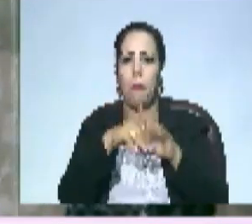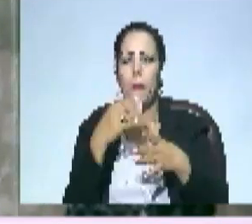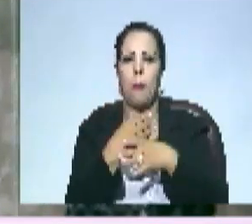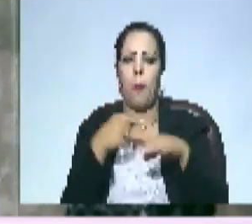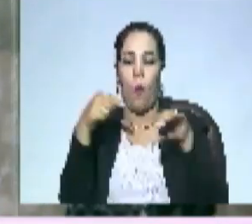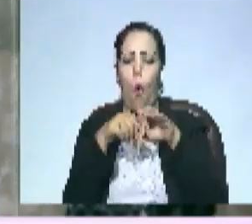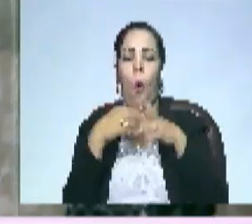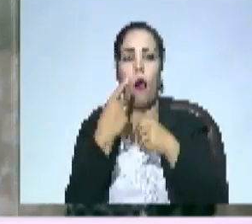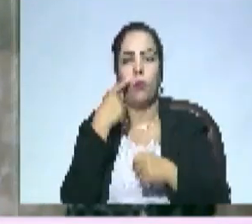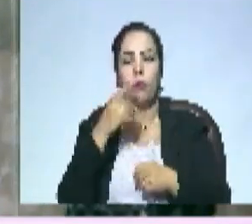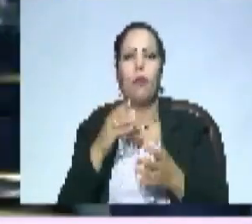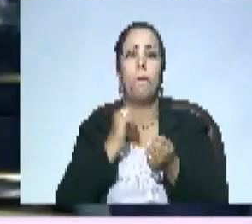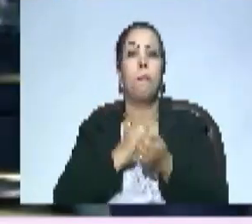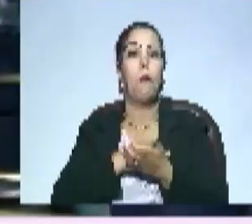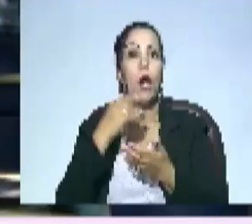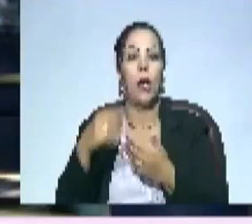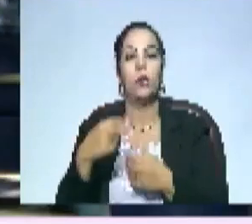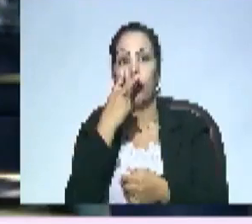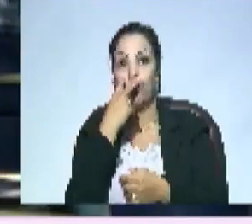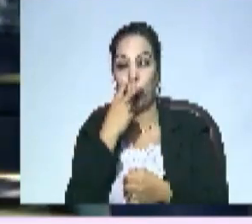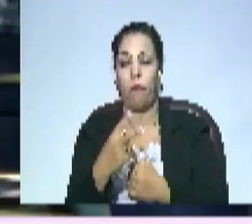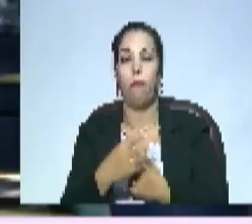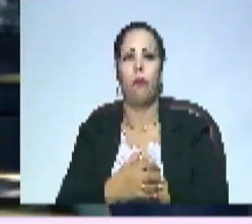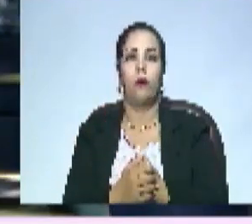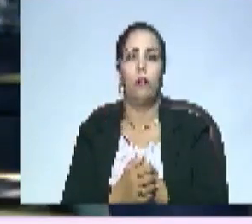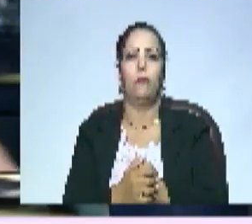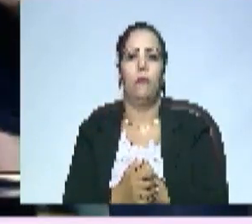تمام هنبتدي بقى ايه نشوف